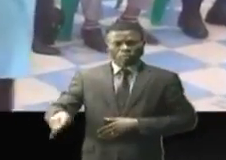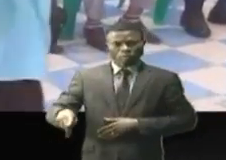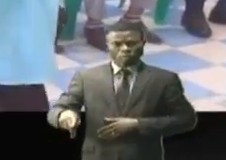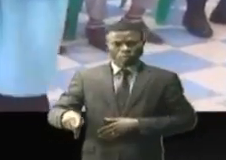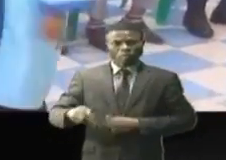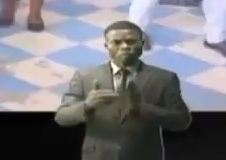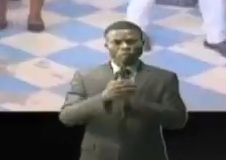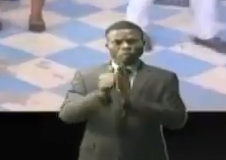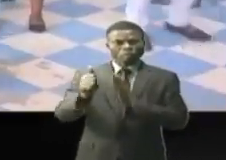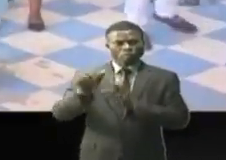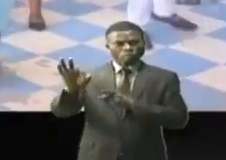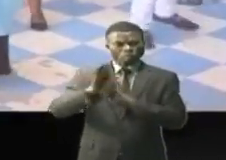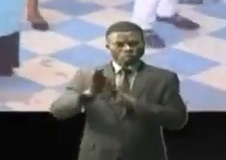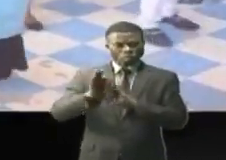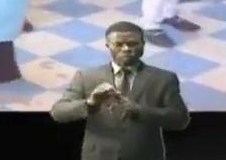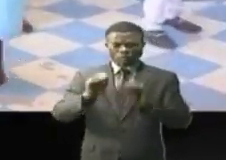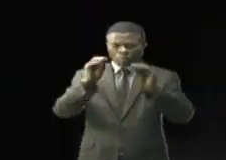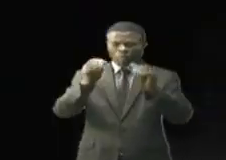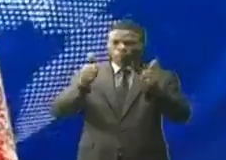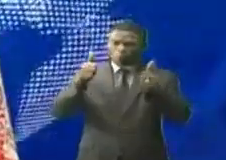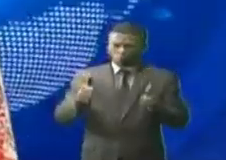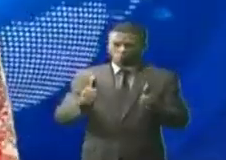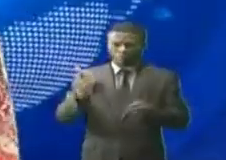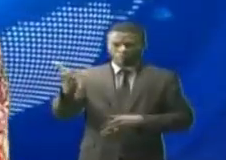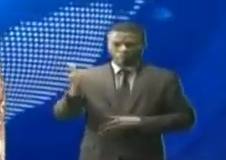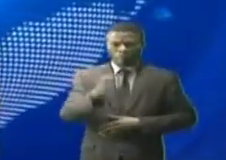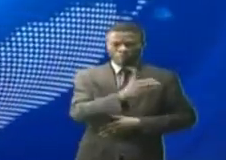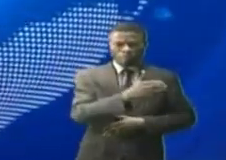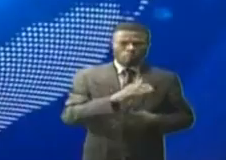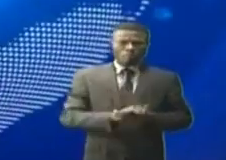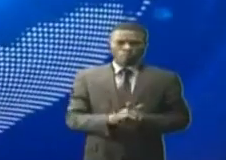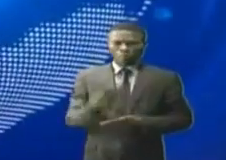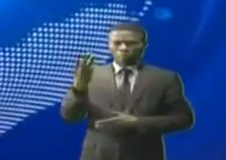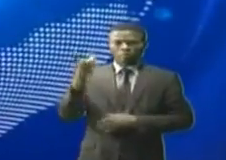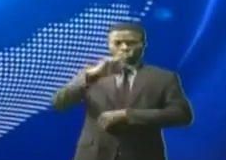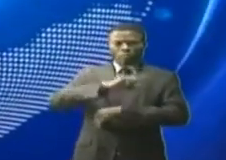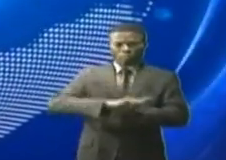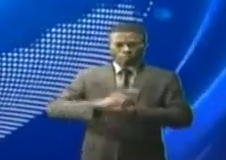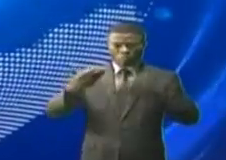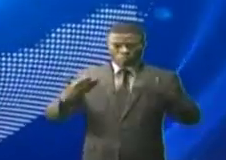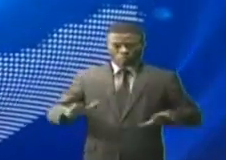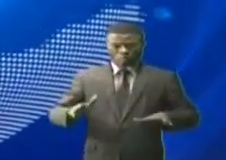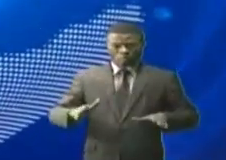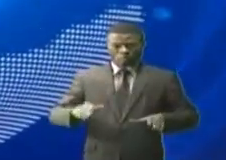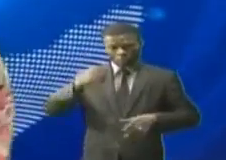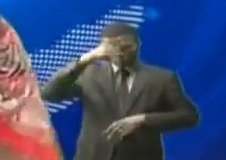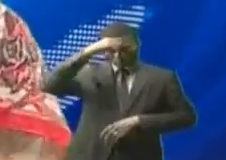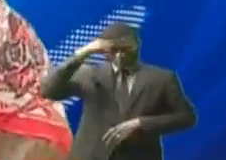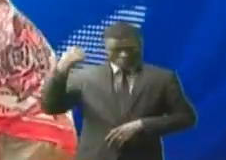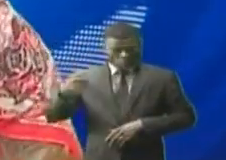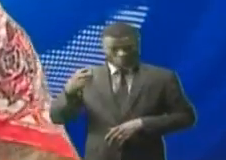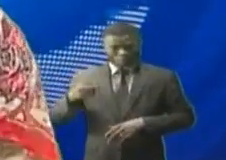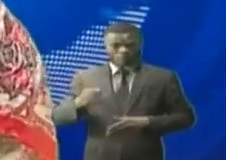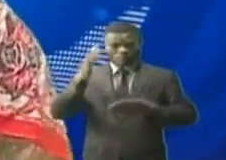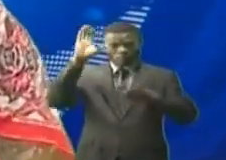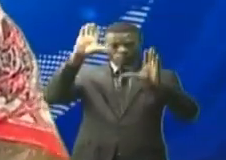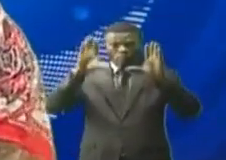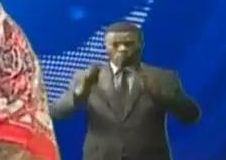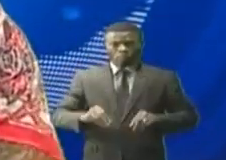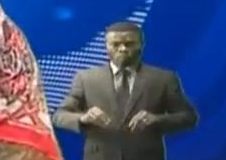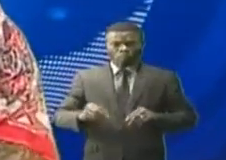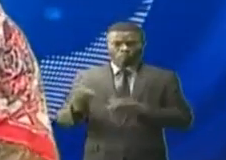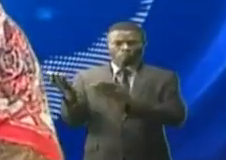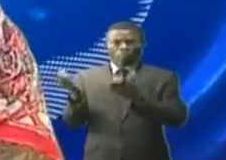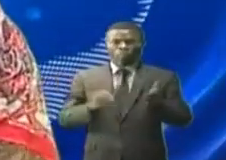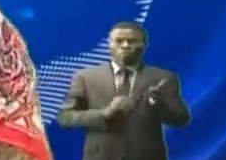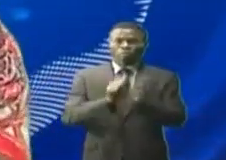la qualité de la formation dispensée. Après 3 jours de calvaire dû à l'interruption du trafic